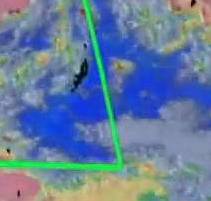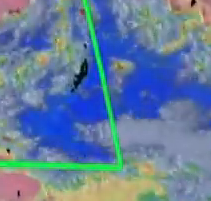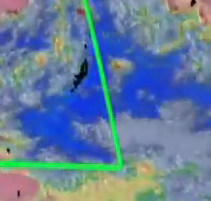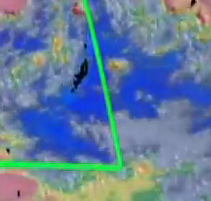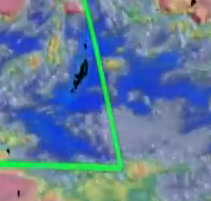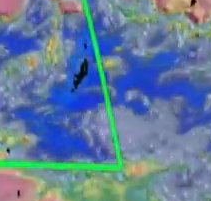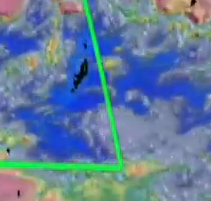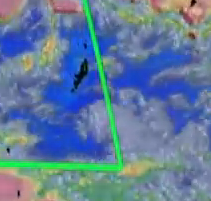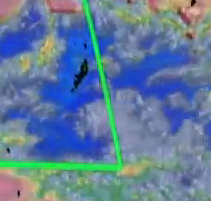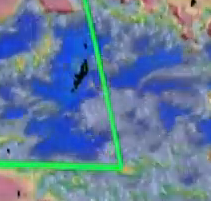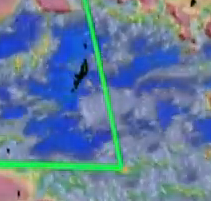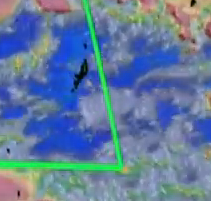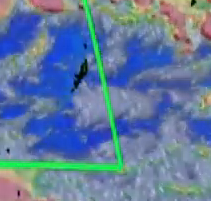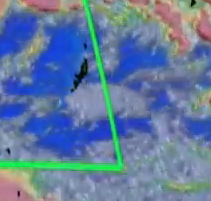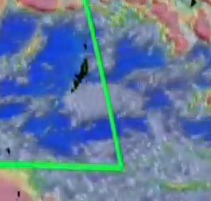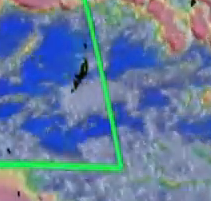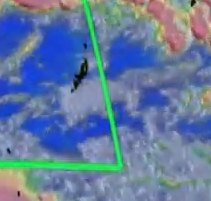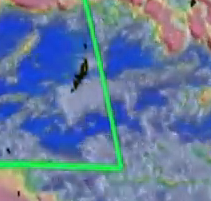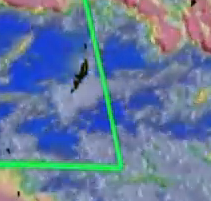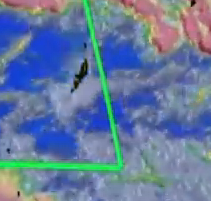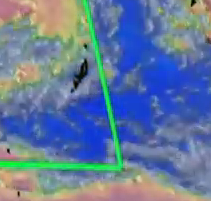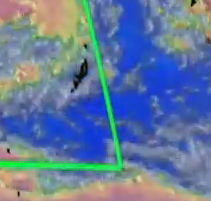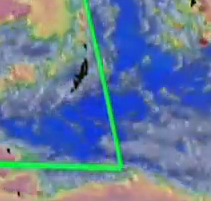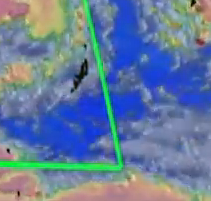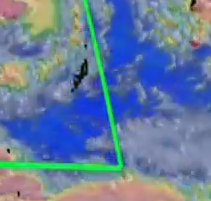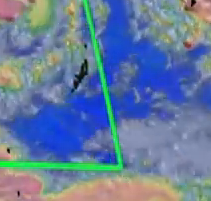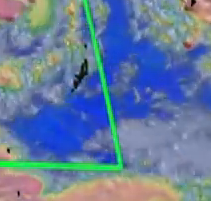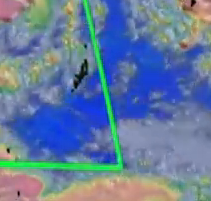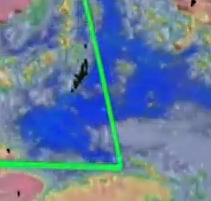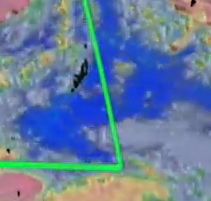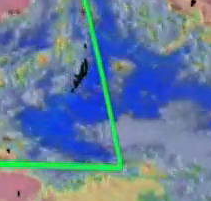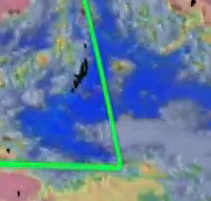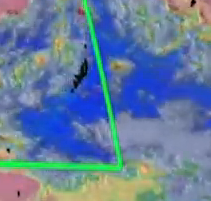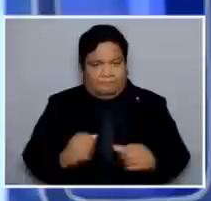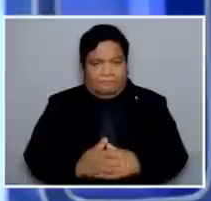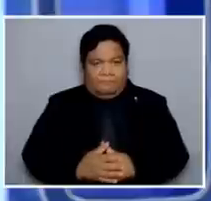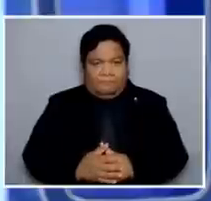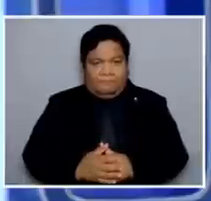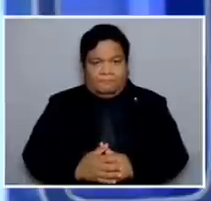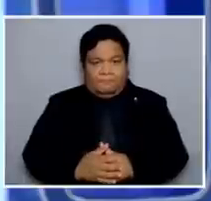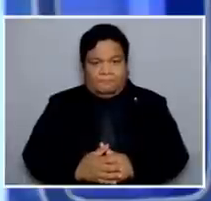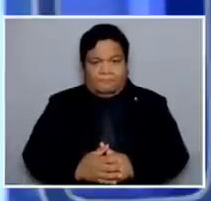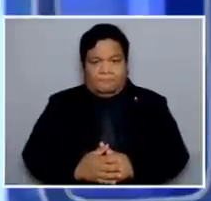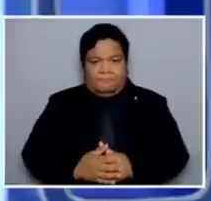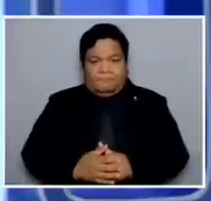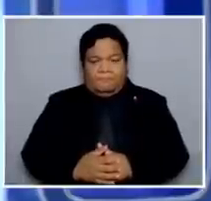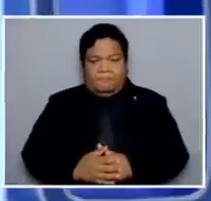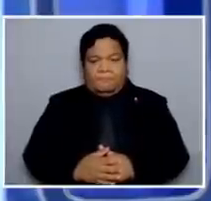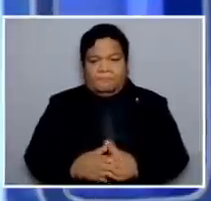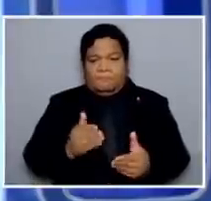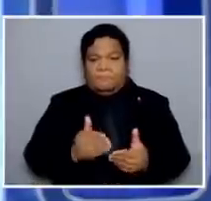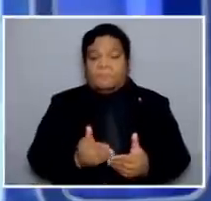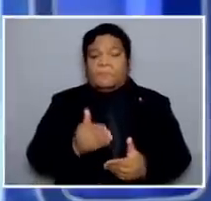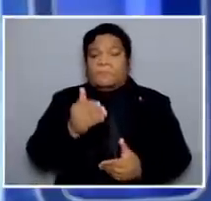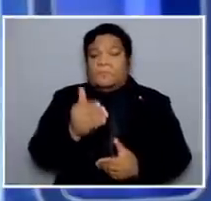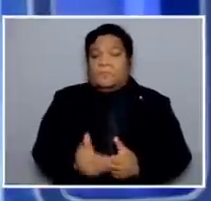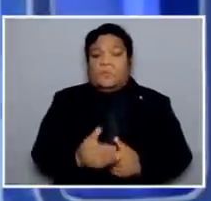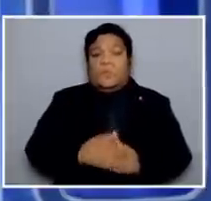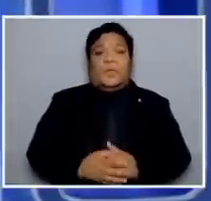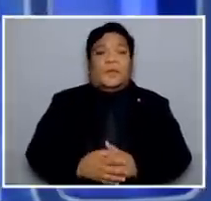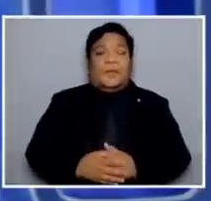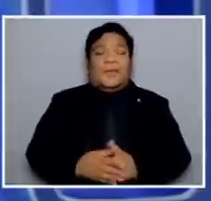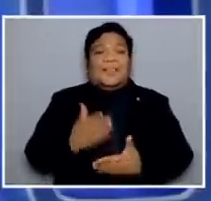update sa lagay ng panahon. Ako si Ariel Rojas. Ingat, kapamilya! Dismayado po ang mga delivery rider,